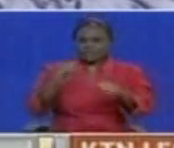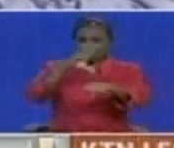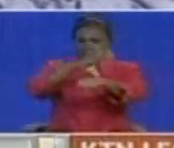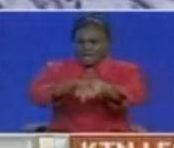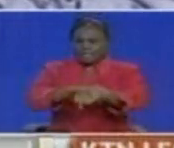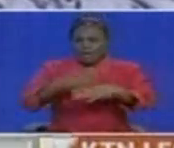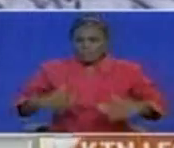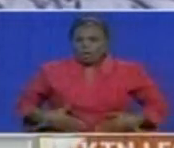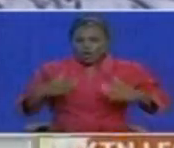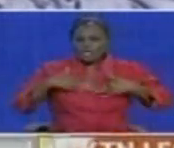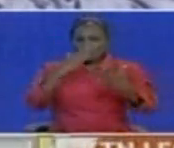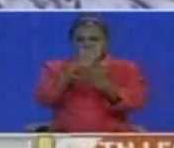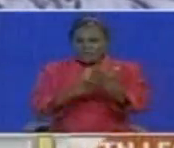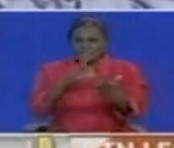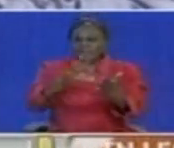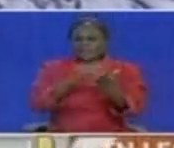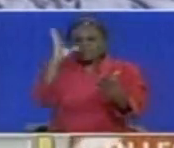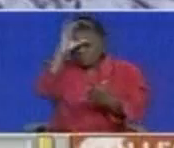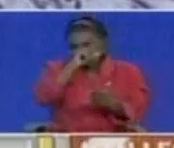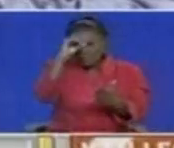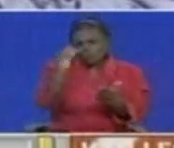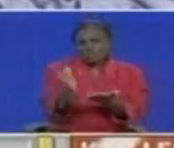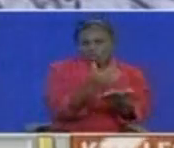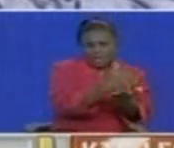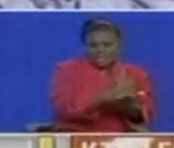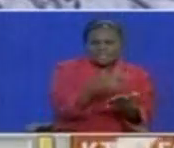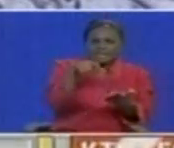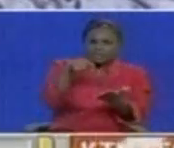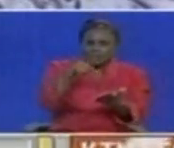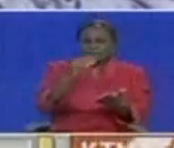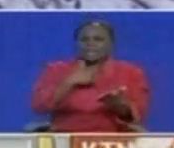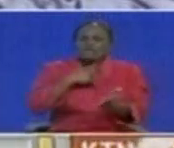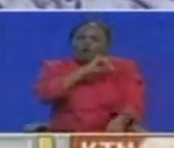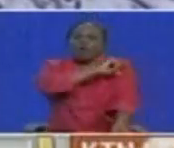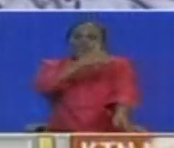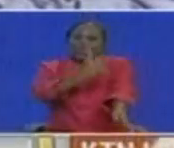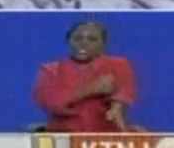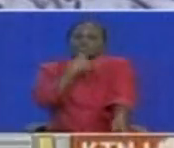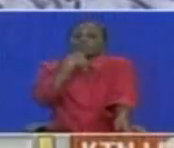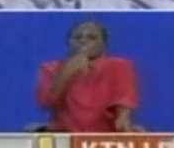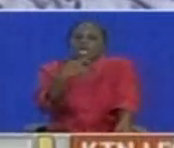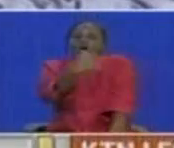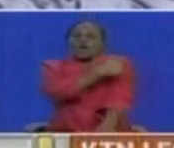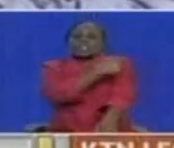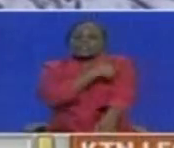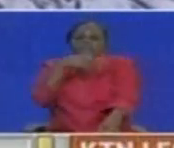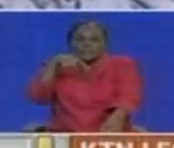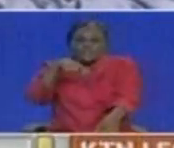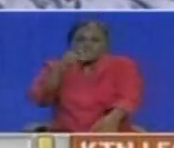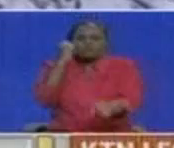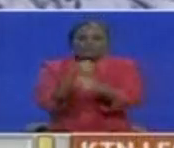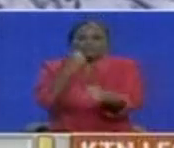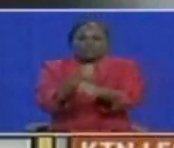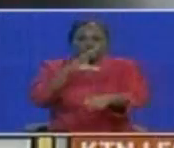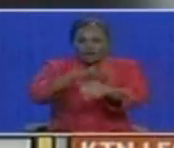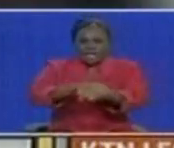maiti zinazokosa kuchukuliwa na jamaa. Aidha, atakuwa pia na uwezo wa kusema ni hospitali zipi zitakazotekeleza shughuli hiyo